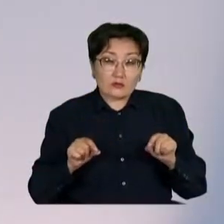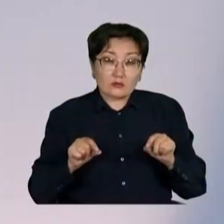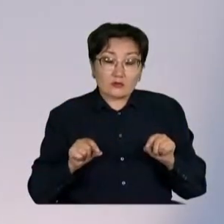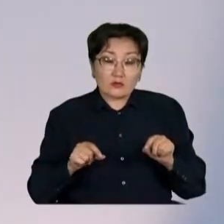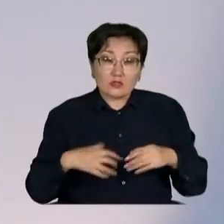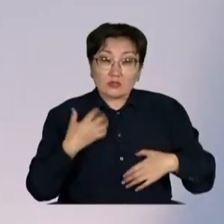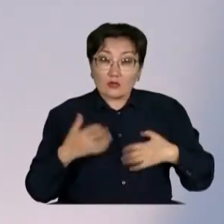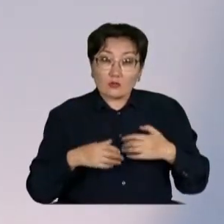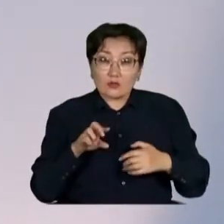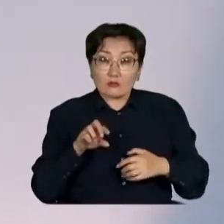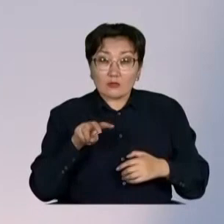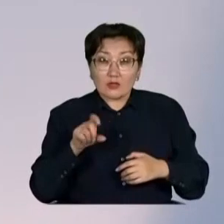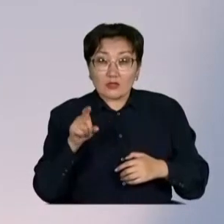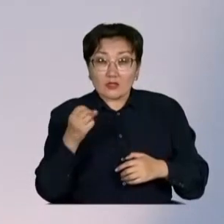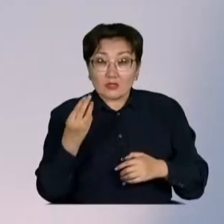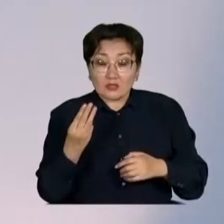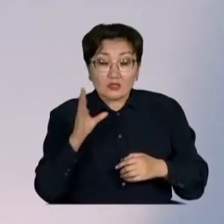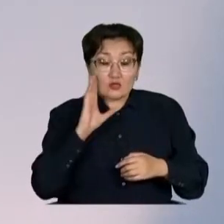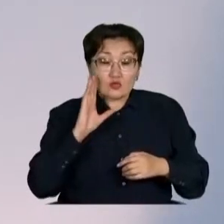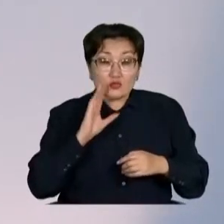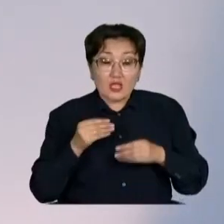үрейлендіретін тағы балқаш суына әсерін тигізеді.